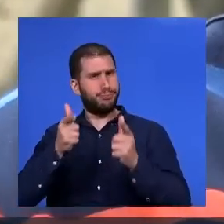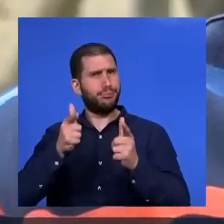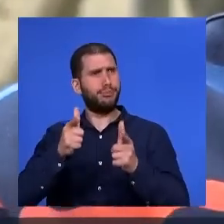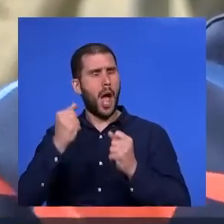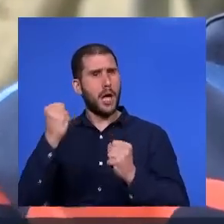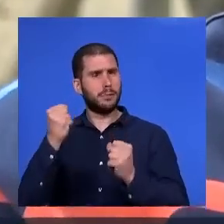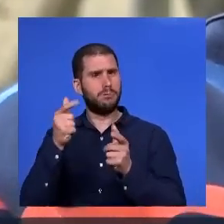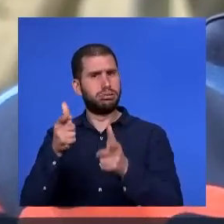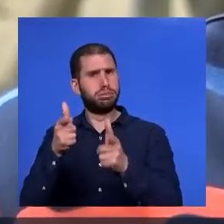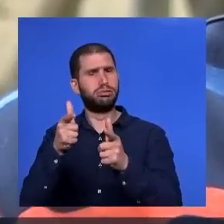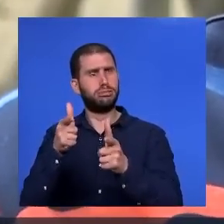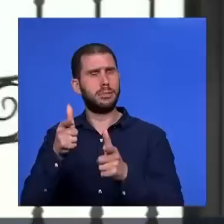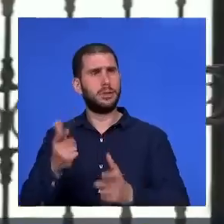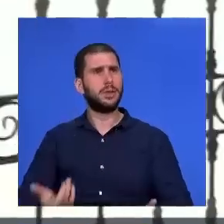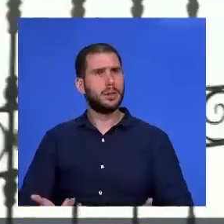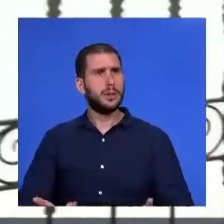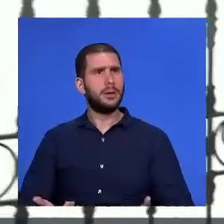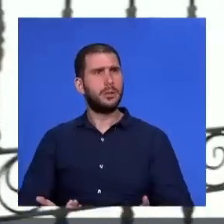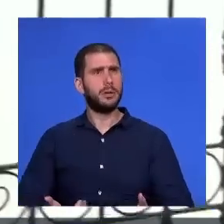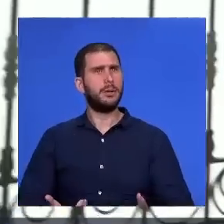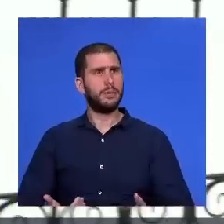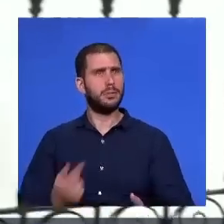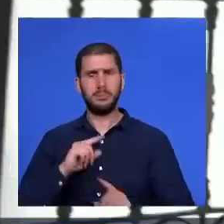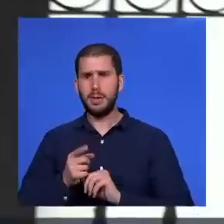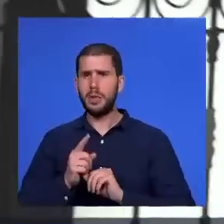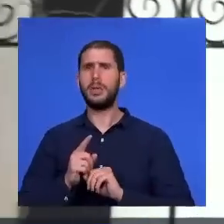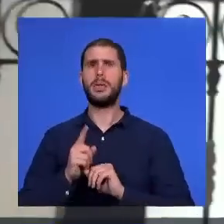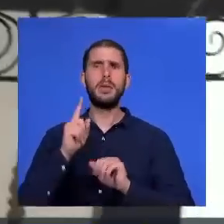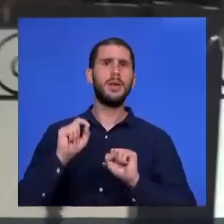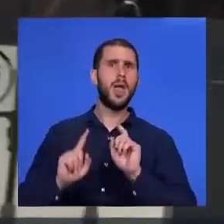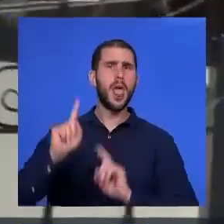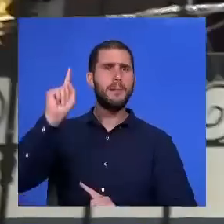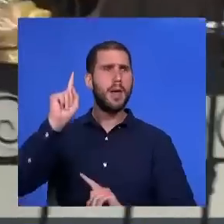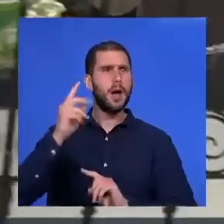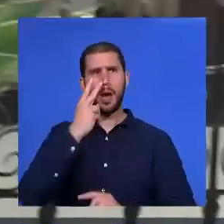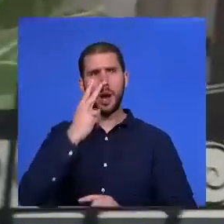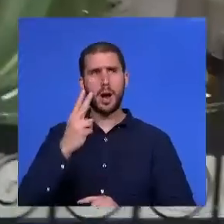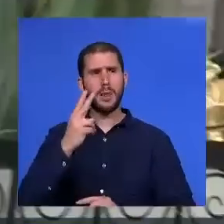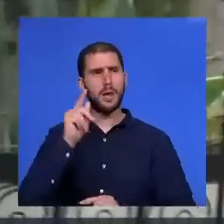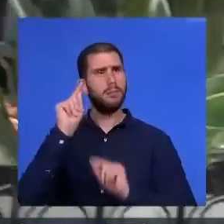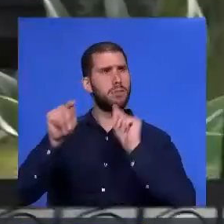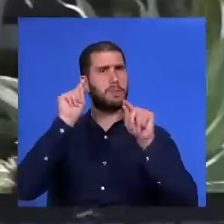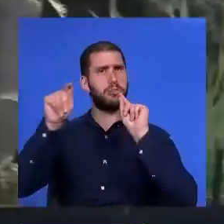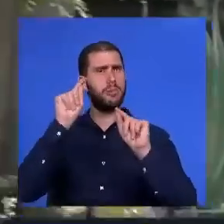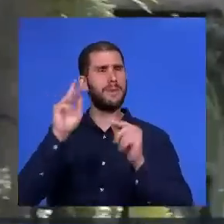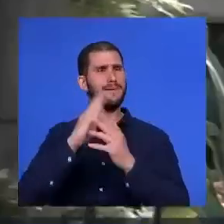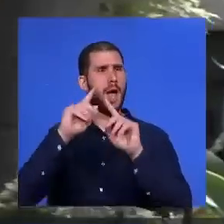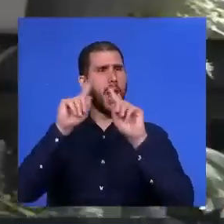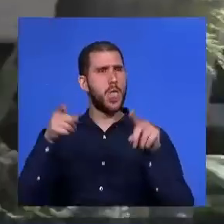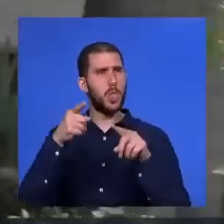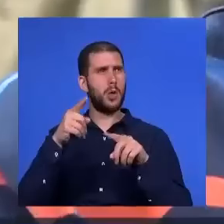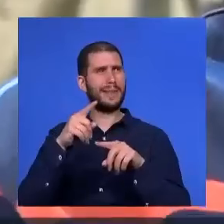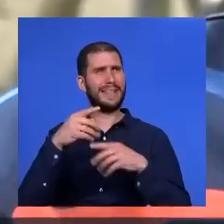של נשק אוטומטי. אז מיד עליתי למעלה, ראיתי שהכדורים מדבר